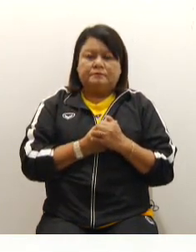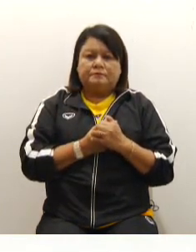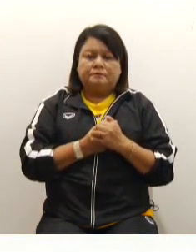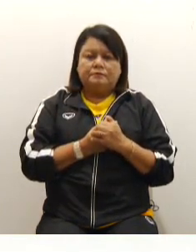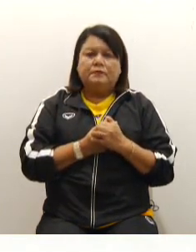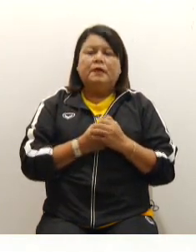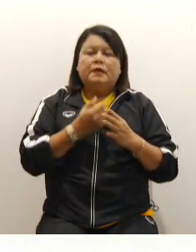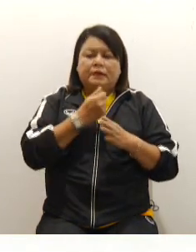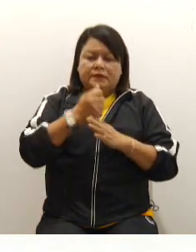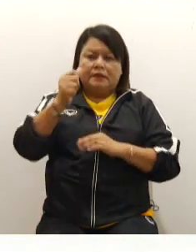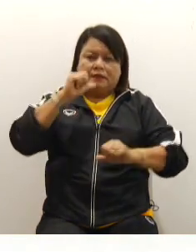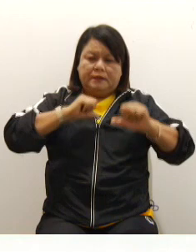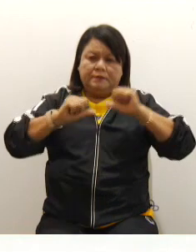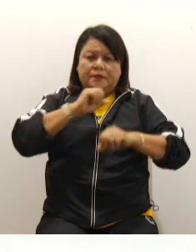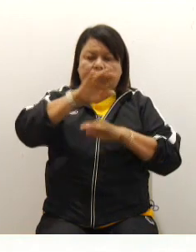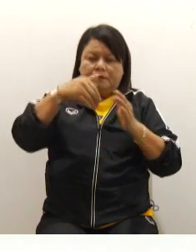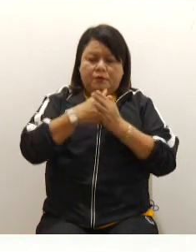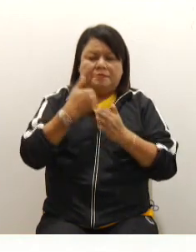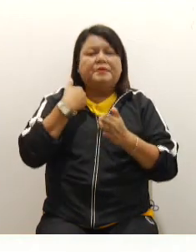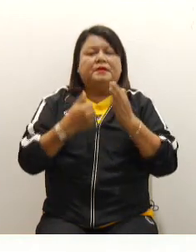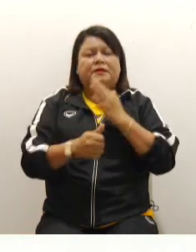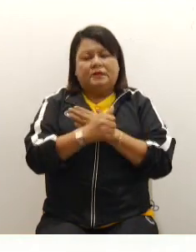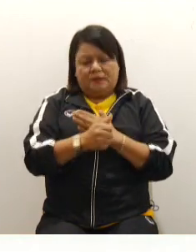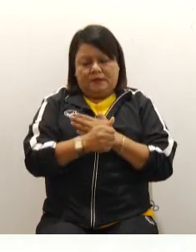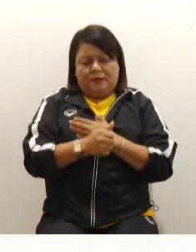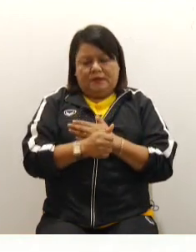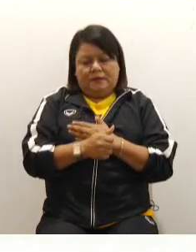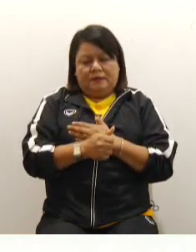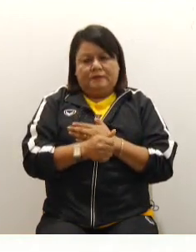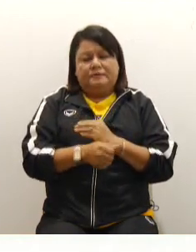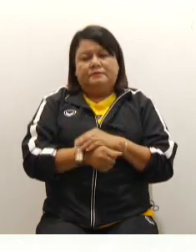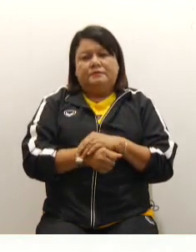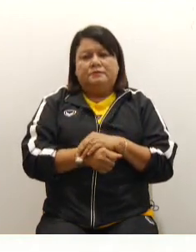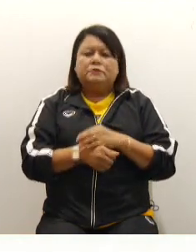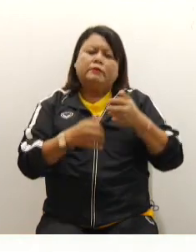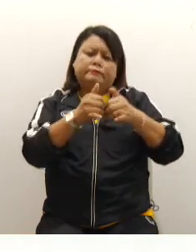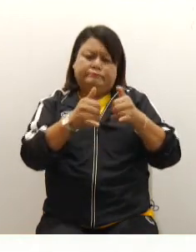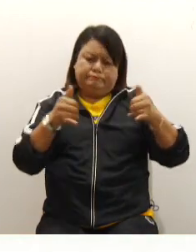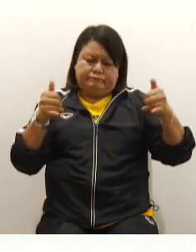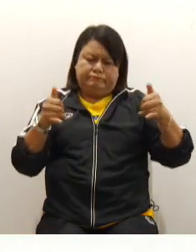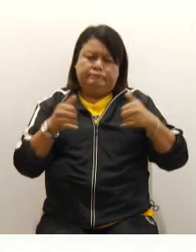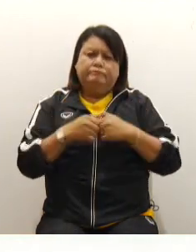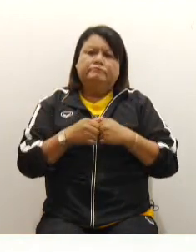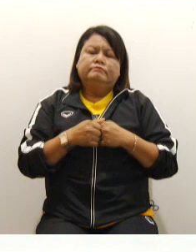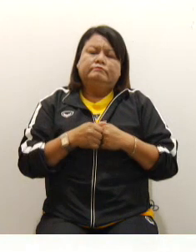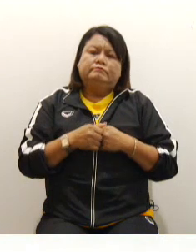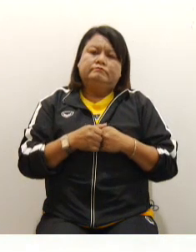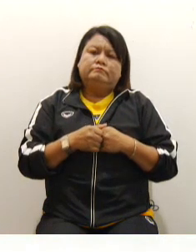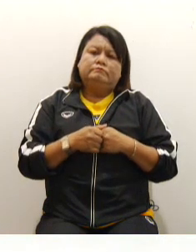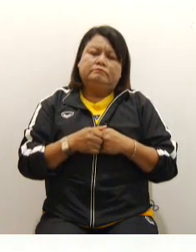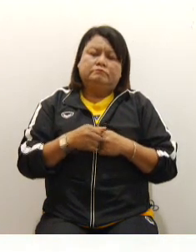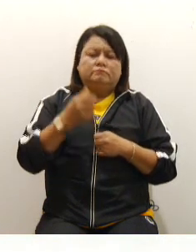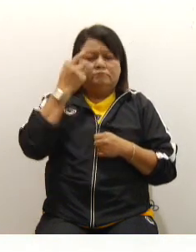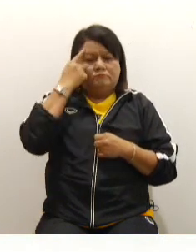สารเคมีทุกตัวเป็นอันตรายไม่ว่าจะเป็นอะไรก็ตามเพราะฉะนั้นเราต้องหลีกเลี่ยงมันให้มากที่สุด เท่าที่จะทำได้เนื่องจากว่